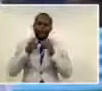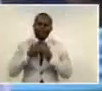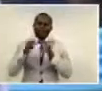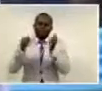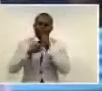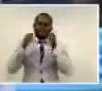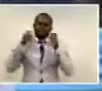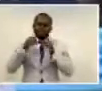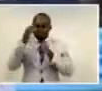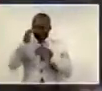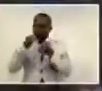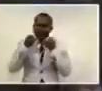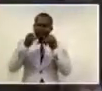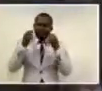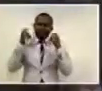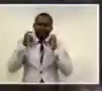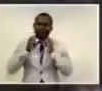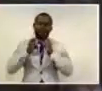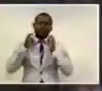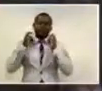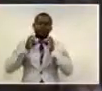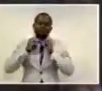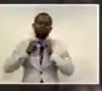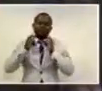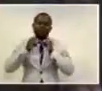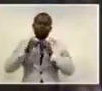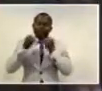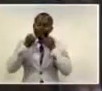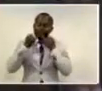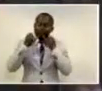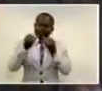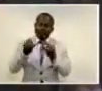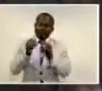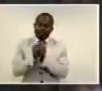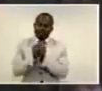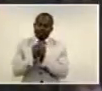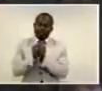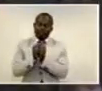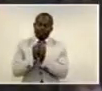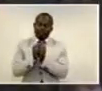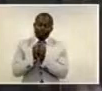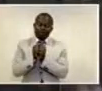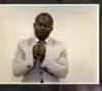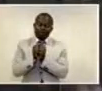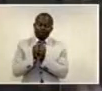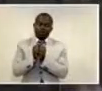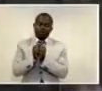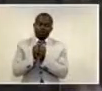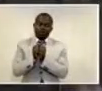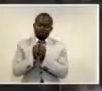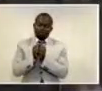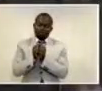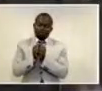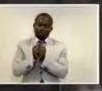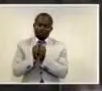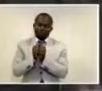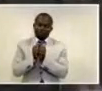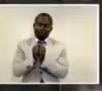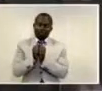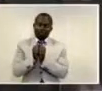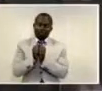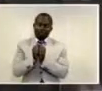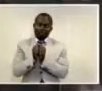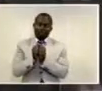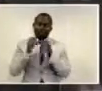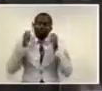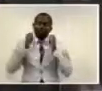ubukungu barambwira ngo utabigejeje kuri meya ariko urajya kugereza meya nabimugejejeho nawe waba yari uvuga se noneho ubwo nari nakubajije